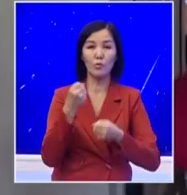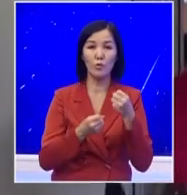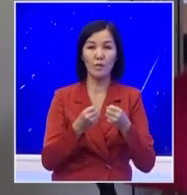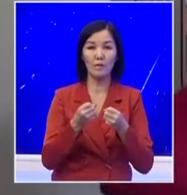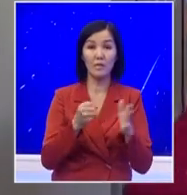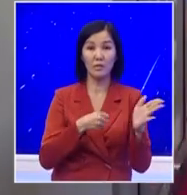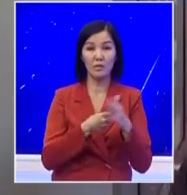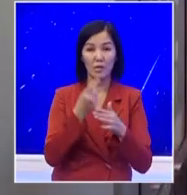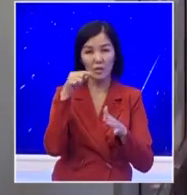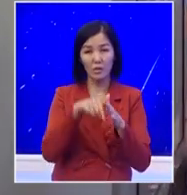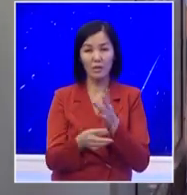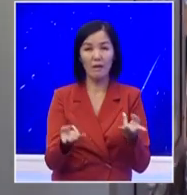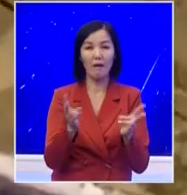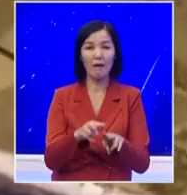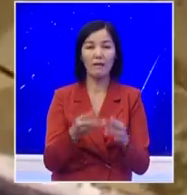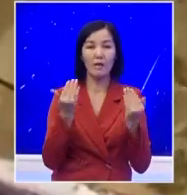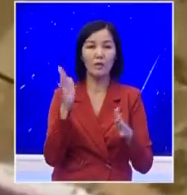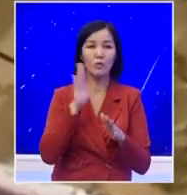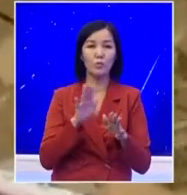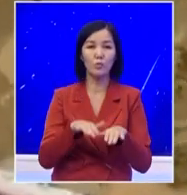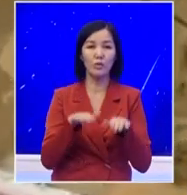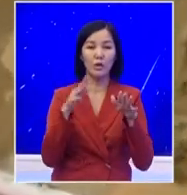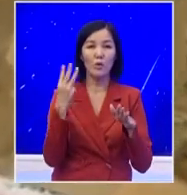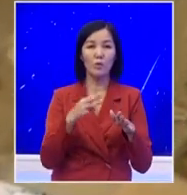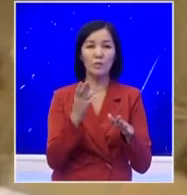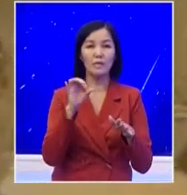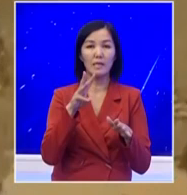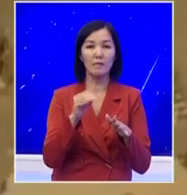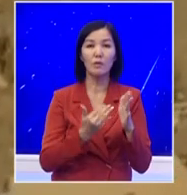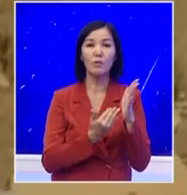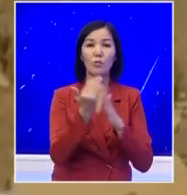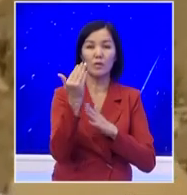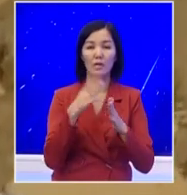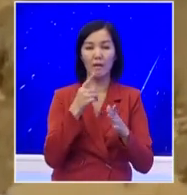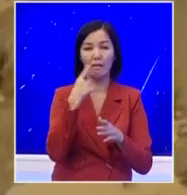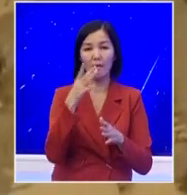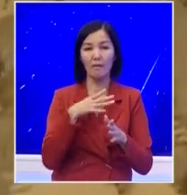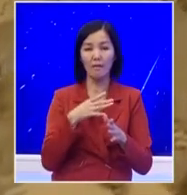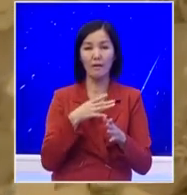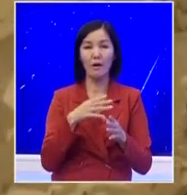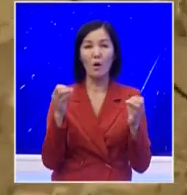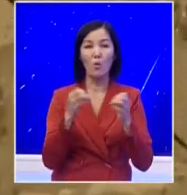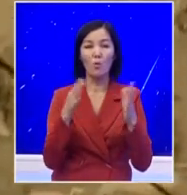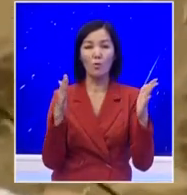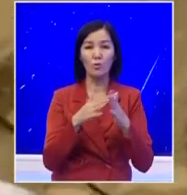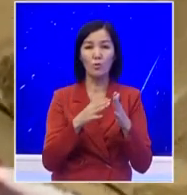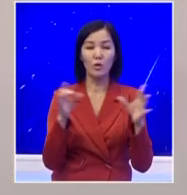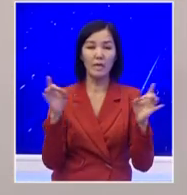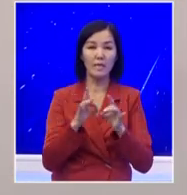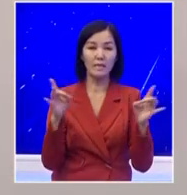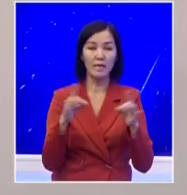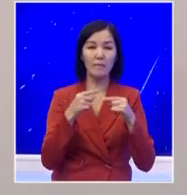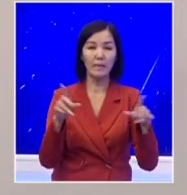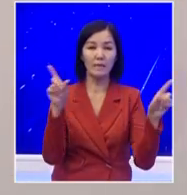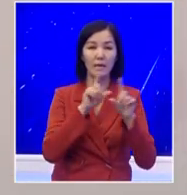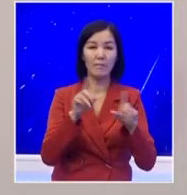қамалып қалған. Мамандар аймақтағы су деңгейі 30 сантиметрге дейін көтерілгенін айтады. Ондаған баспана, мейрамханалар мен өзге